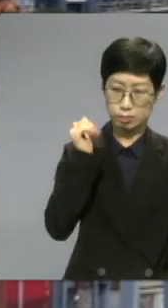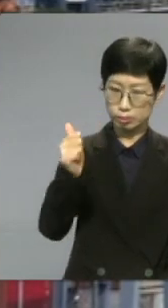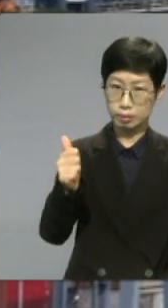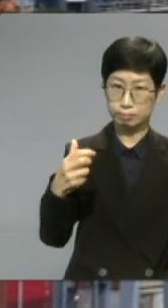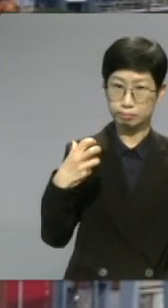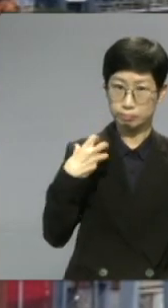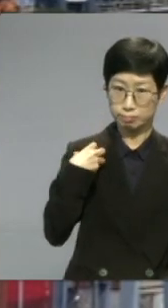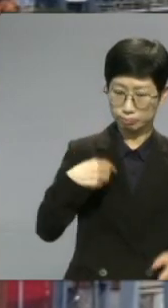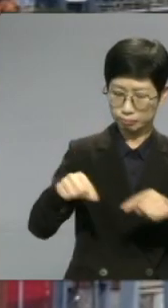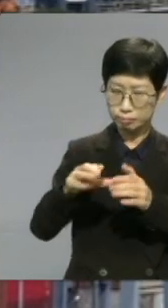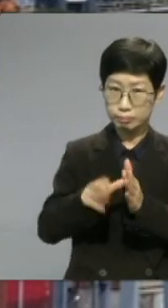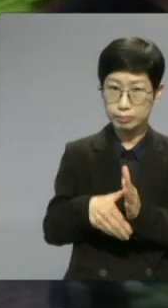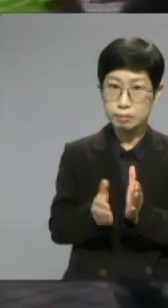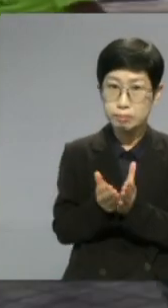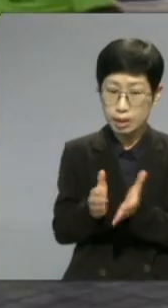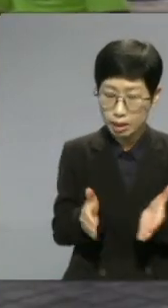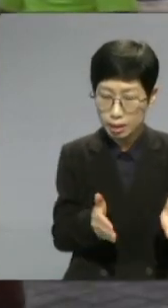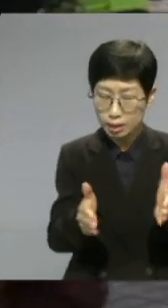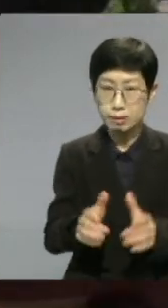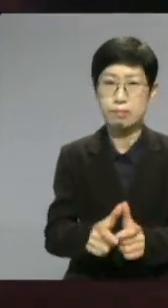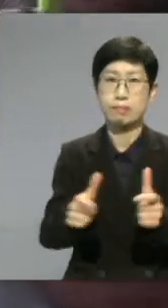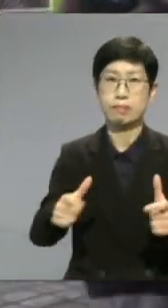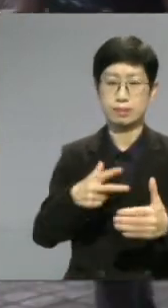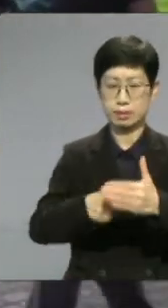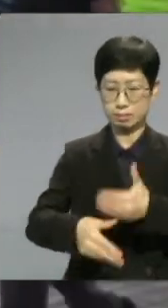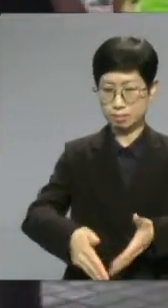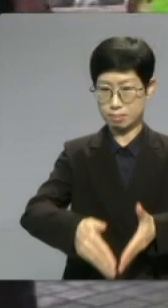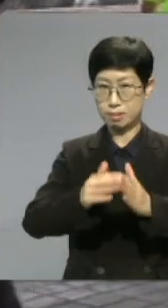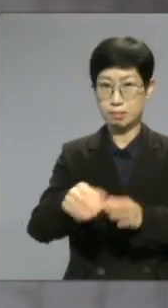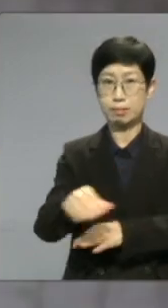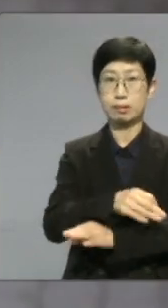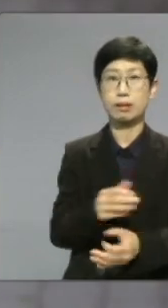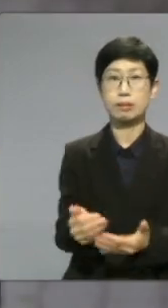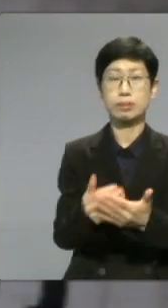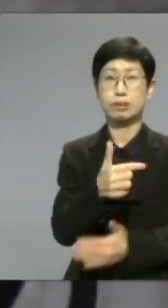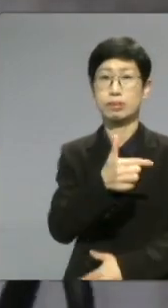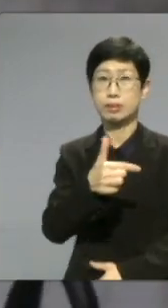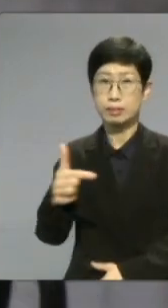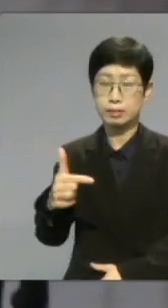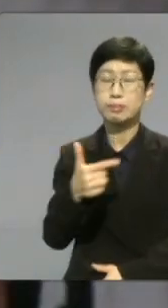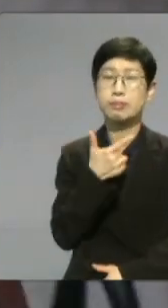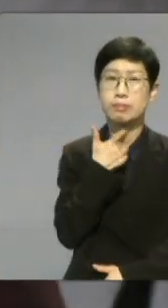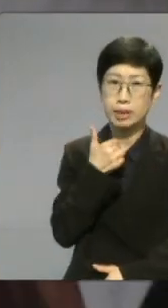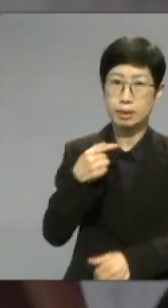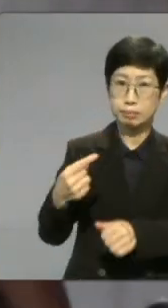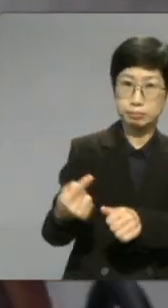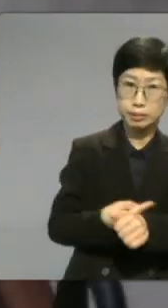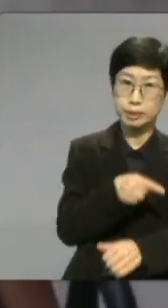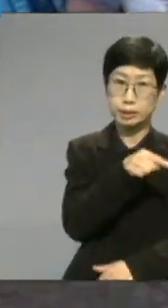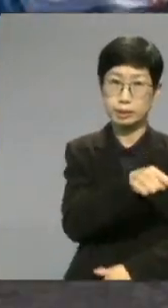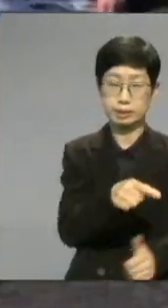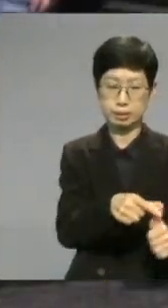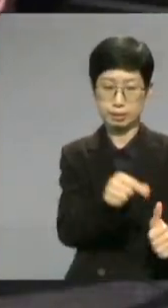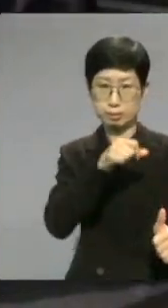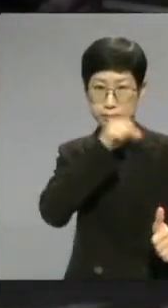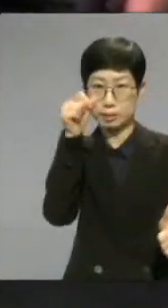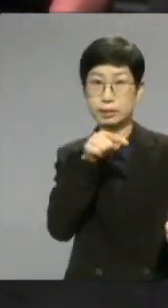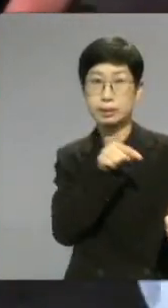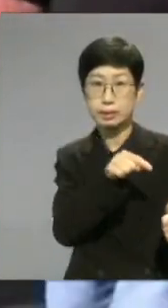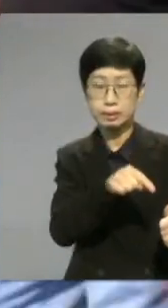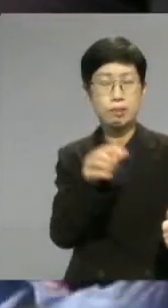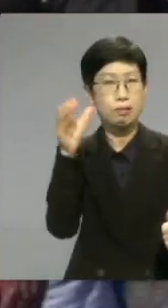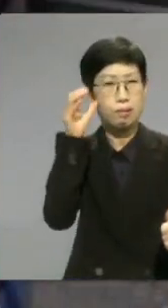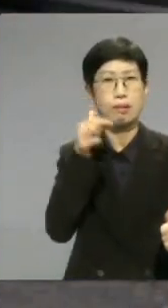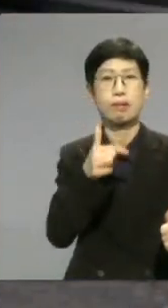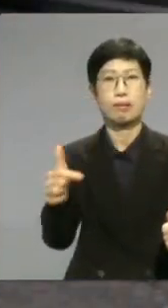당시 운하 확장과 지하철 건설 등으로 경제 성장을 이룬 만큼 지지율을 이어받은 물리노 당선인의 거는 기대가 클